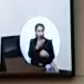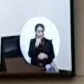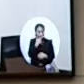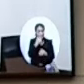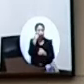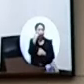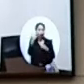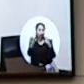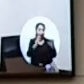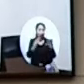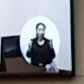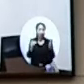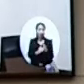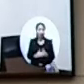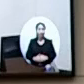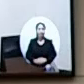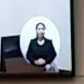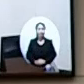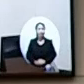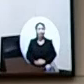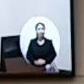토론을 종결합니다.